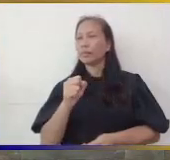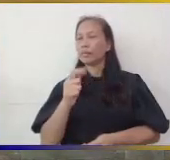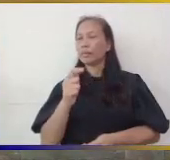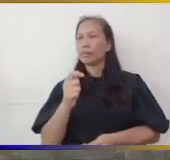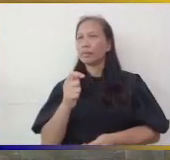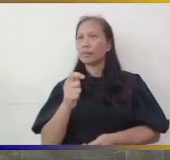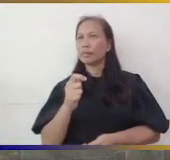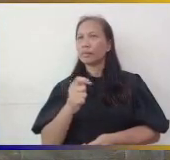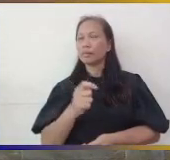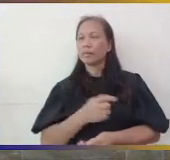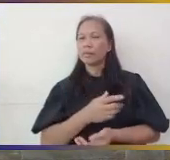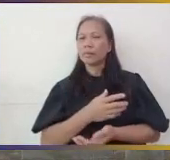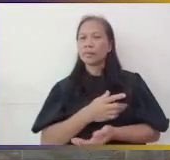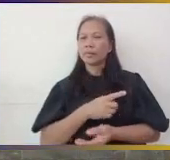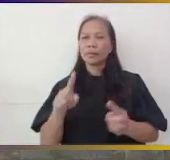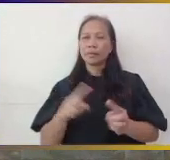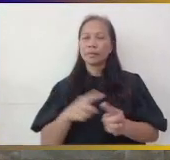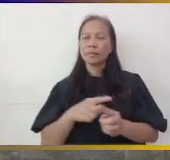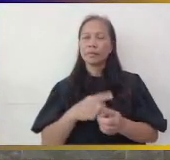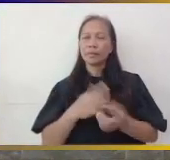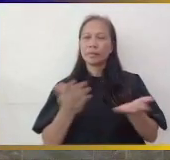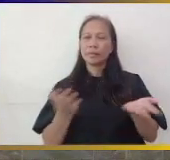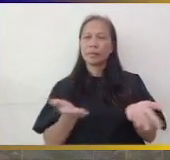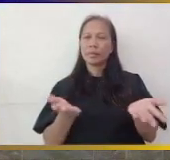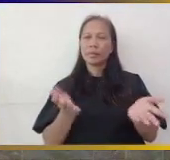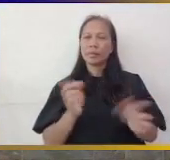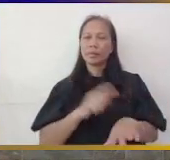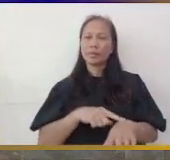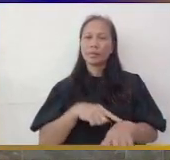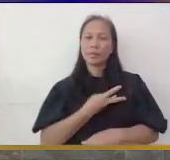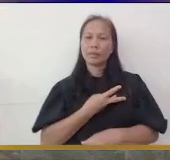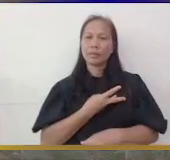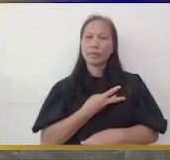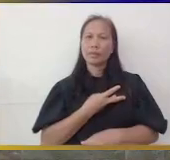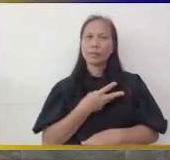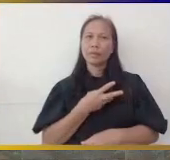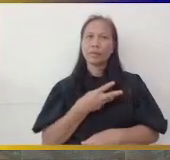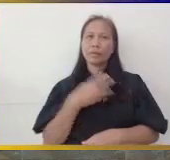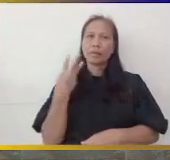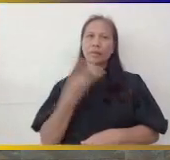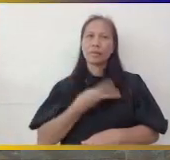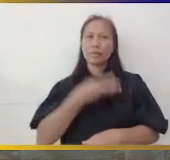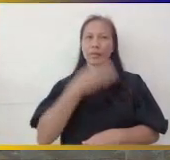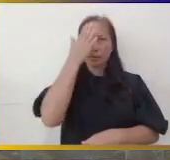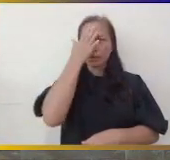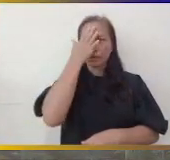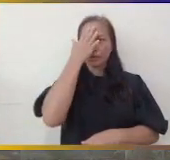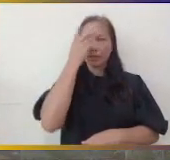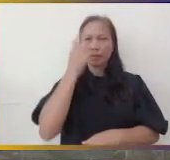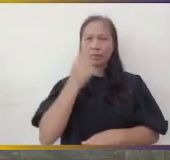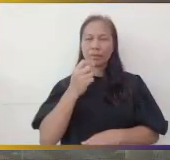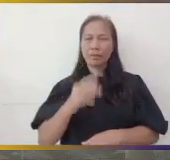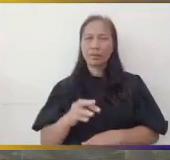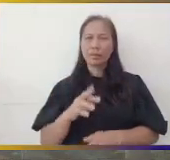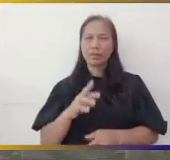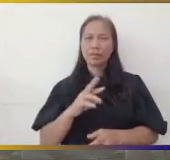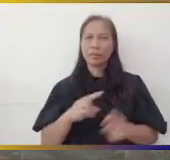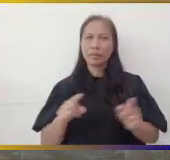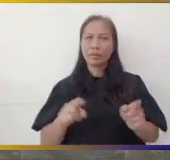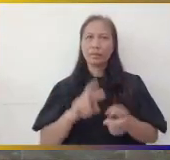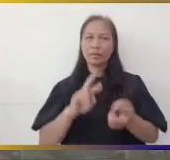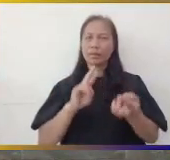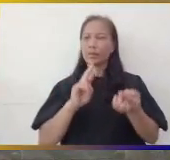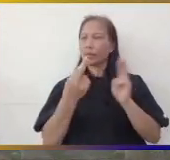sa panahon po natin ngayon mga kapatid Kinikilala po sila as the reformers All right Hindi po sila ngayon Kinikilala in fact